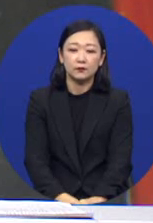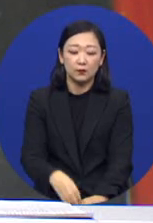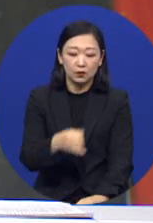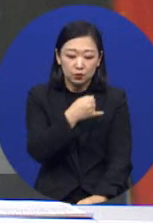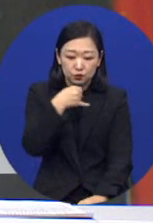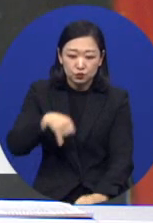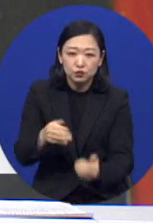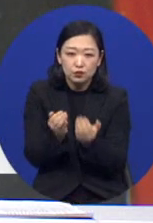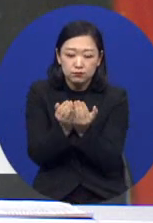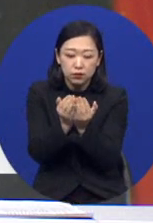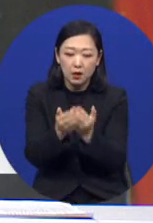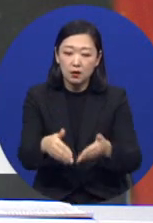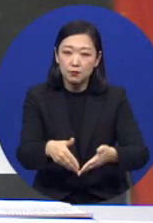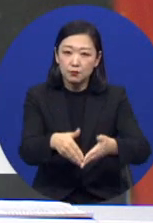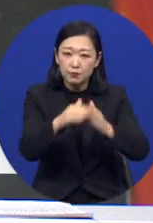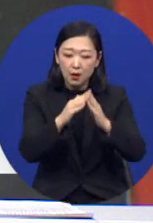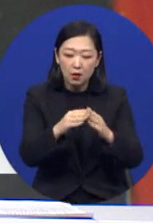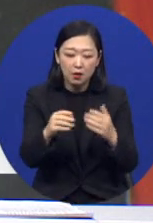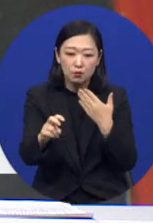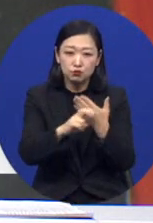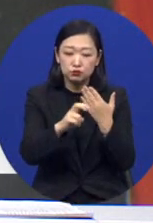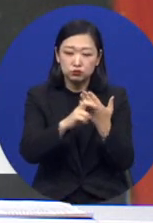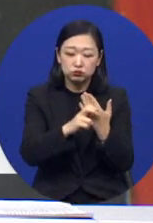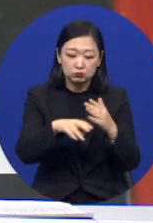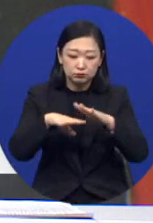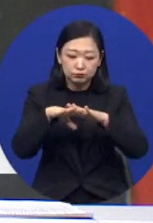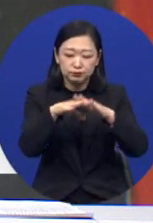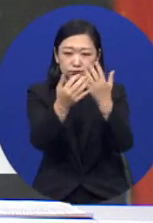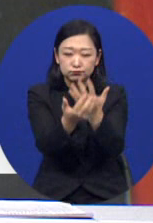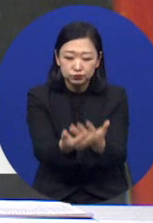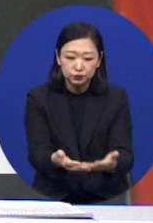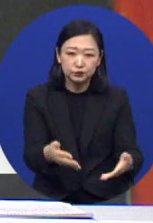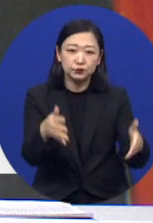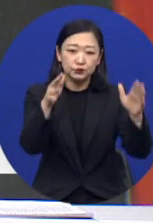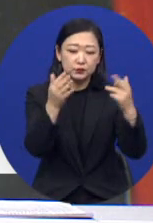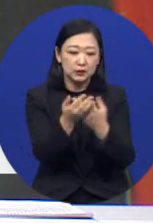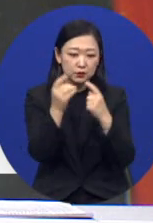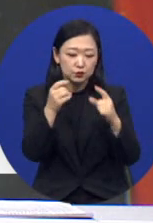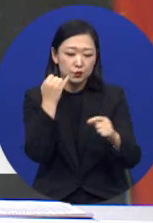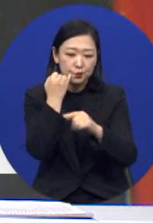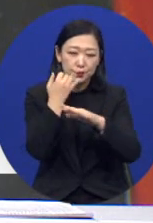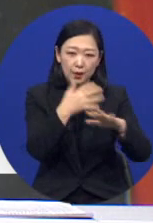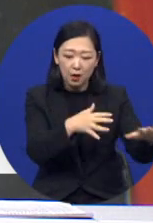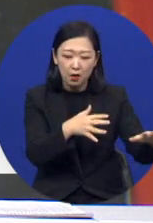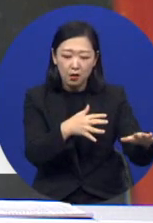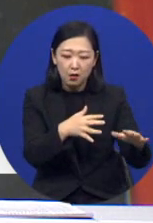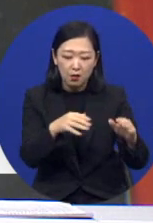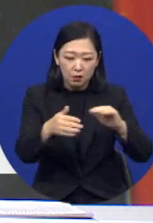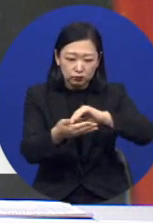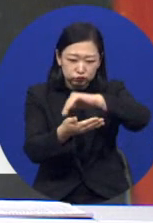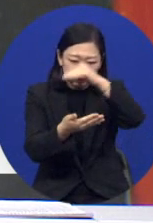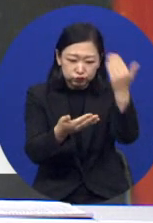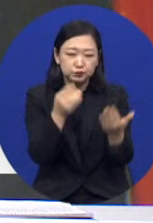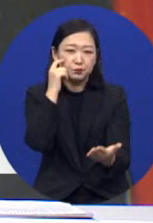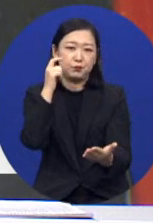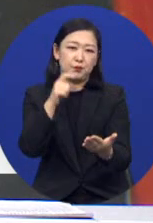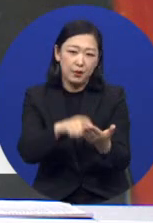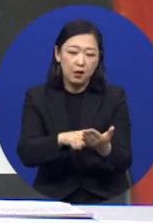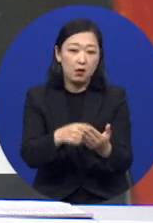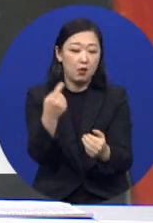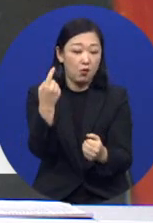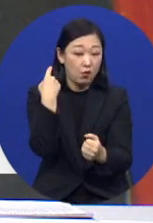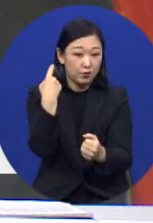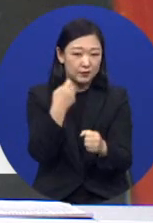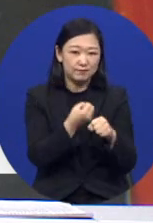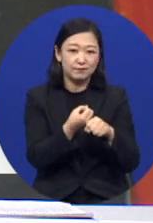중국 어선들이 설치한 불법 초대형 그물인 이 범장망이 제주 해상에서 무더기로 발견됐다는 소식을 어제